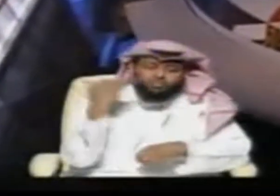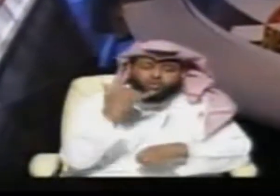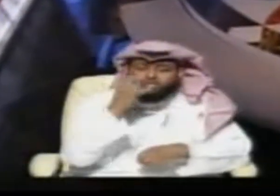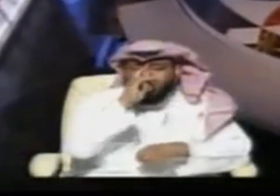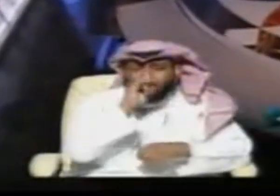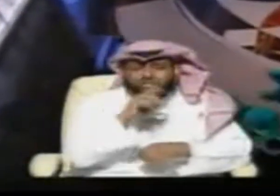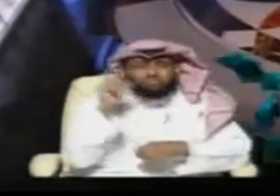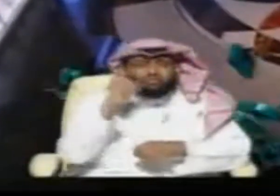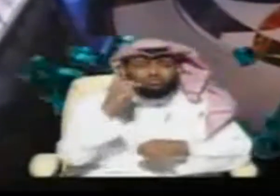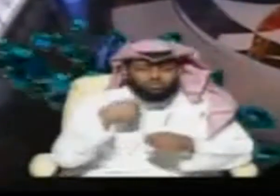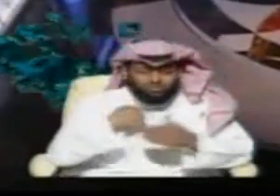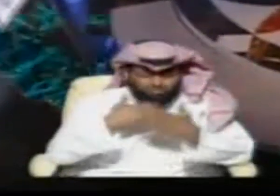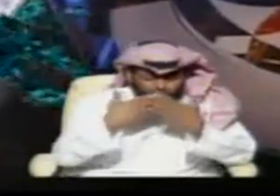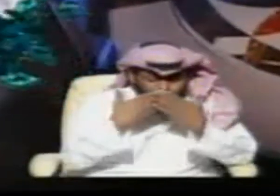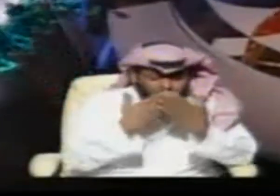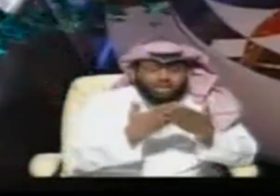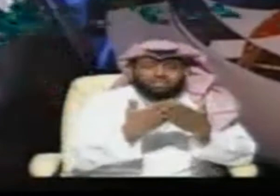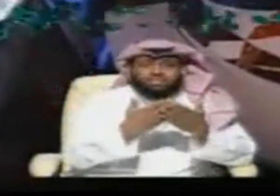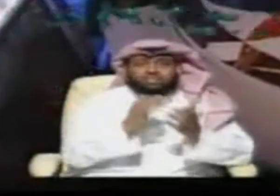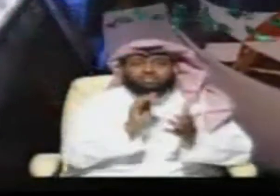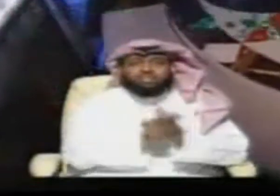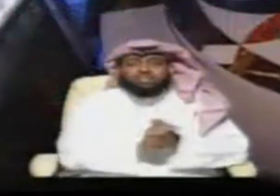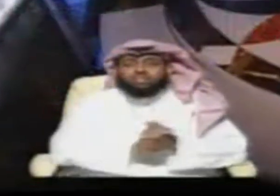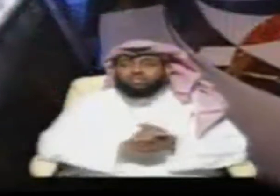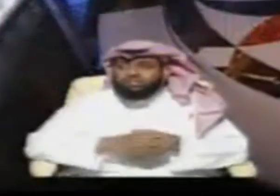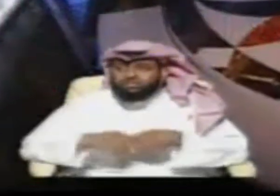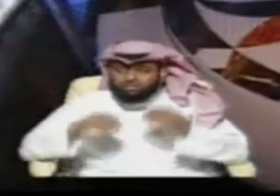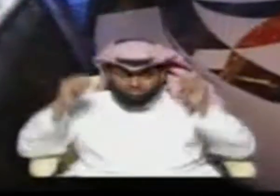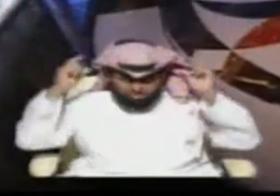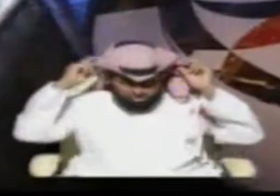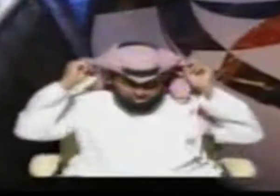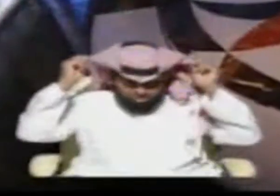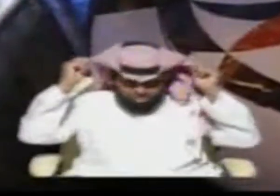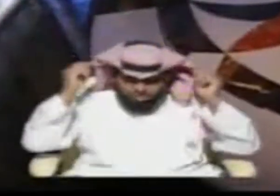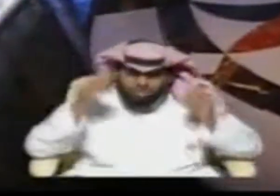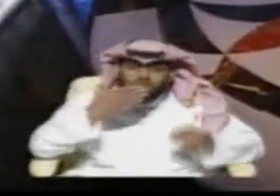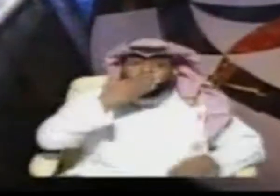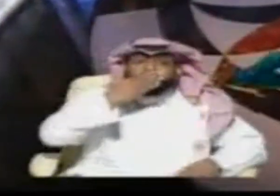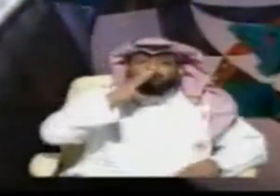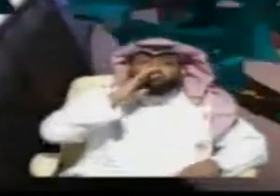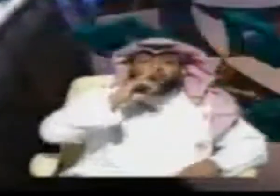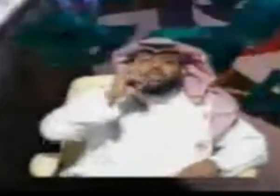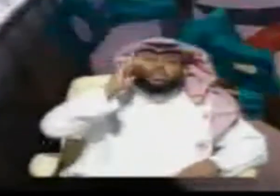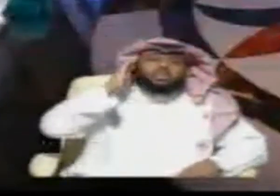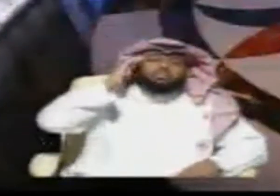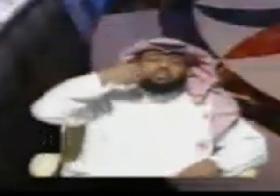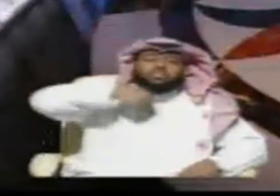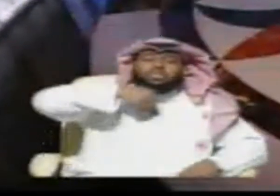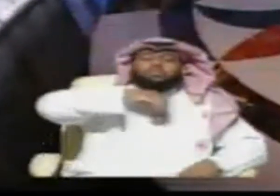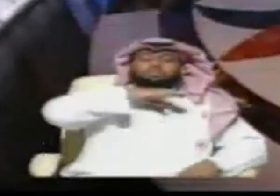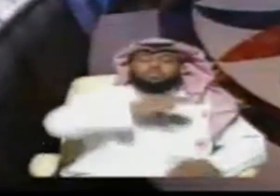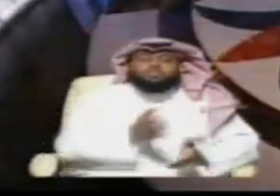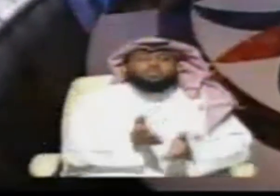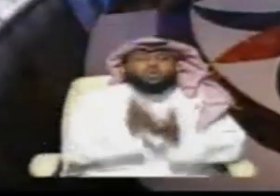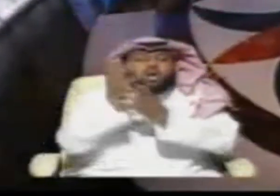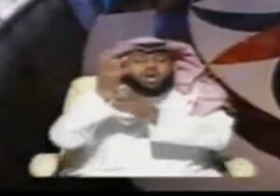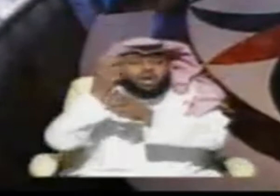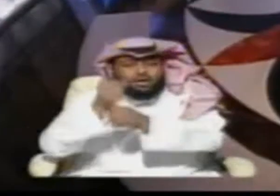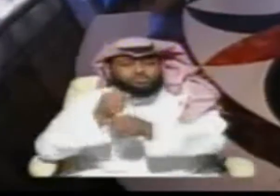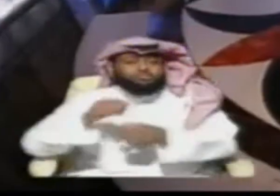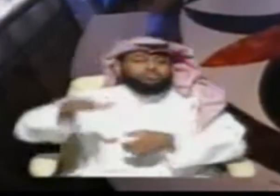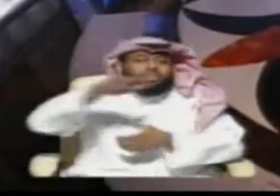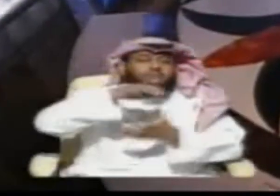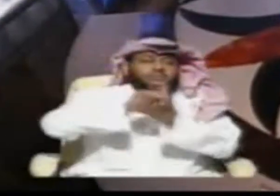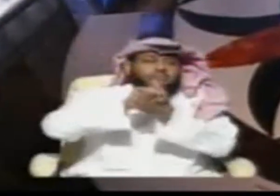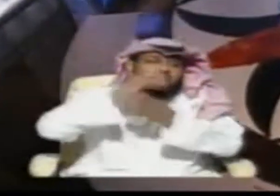الحرج عن أولئك الشهداء الأبطال. الحمد لله رب العالمين، وصلى وسلم على نبينا محمد وعلى آله